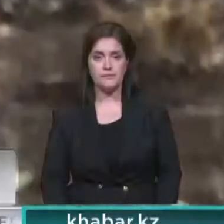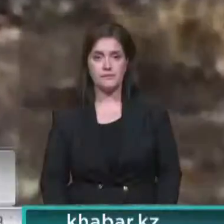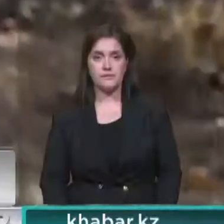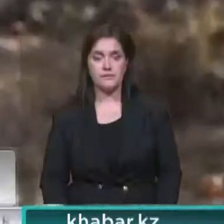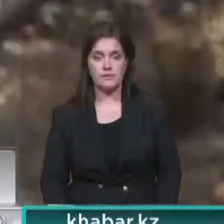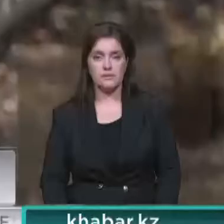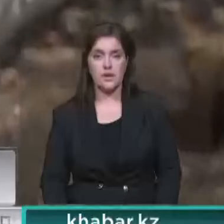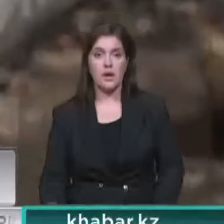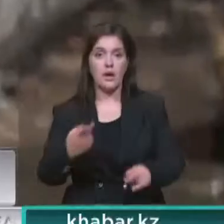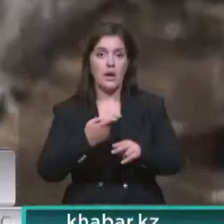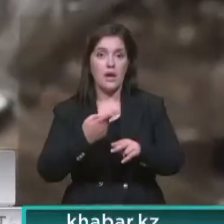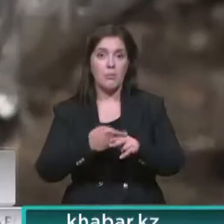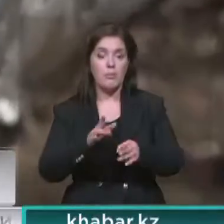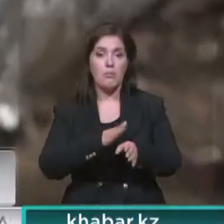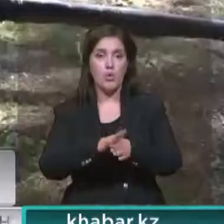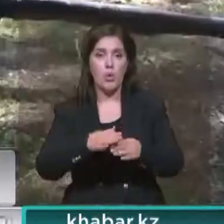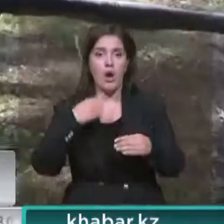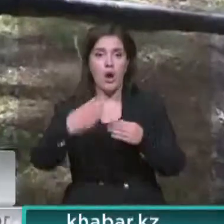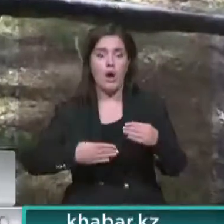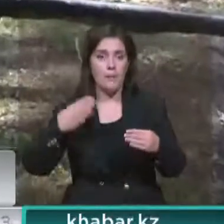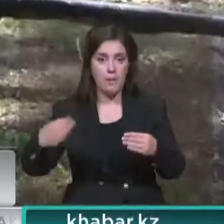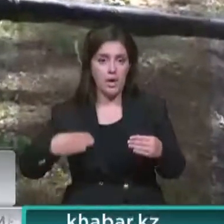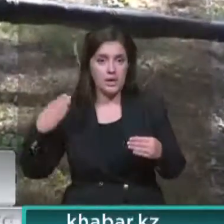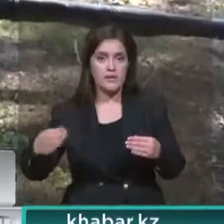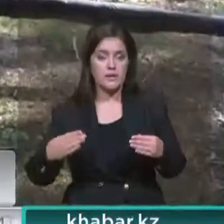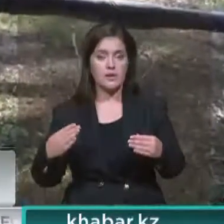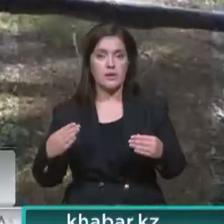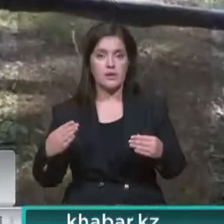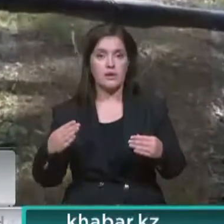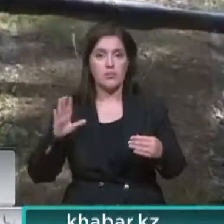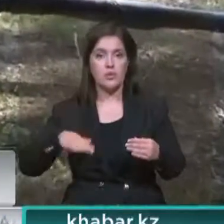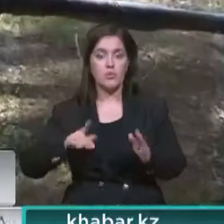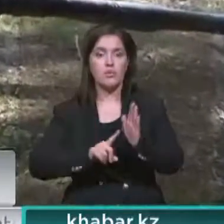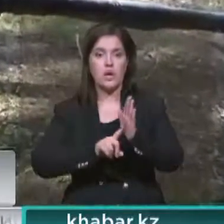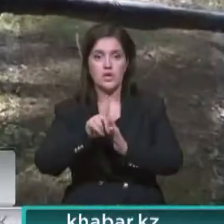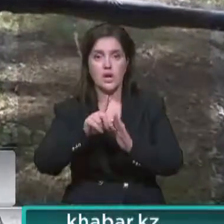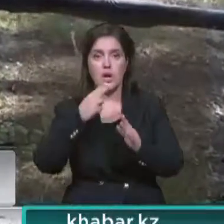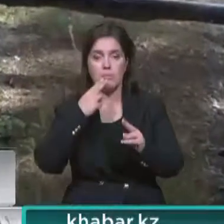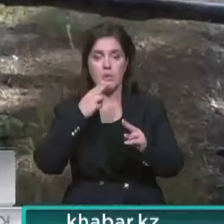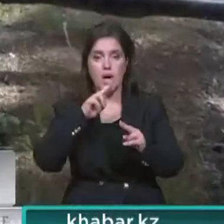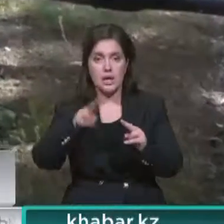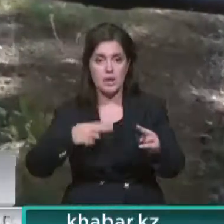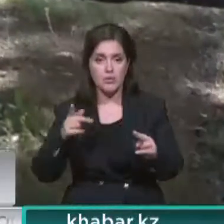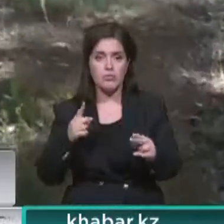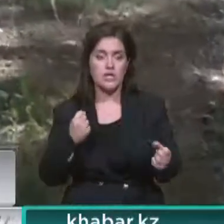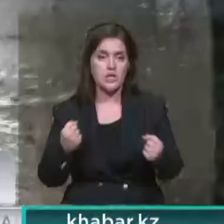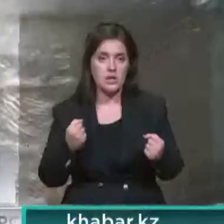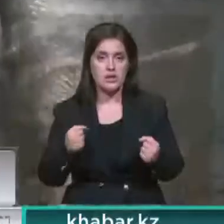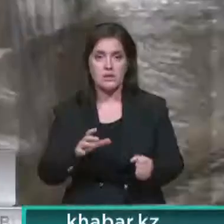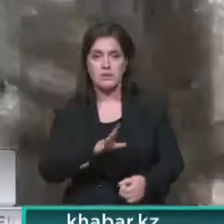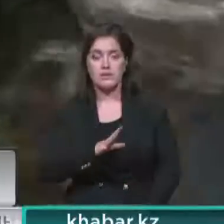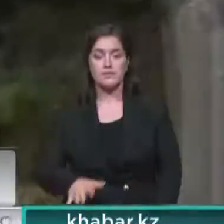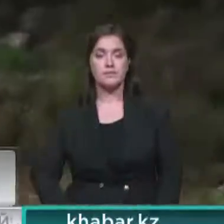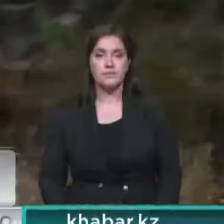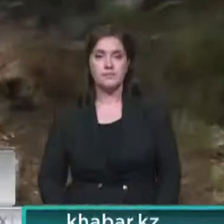перед проклейкой, ее полностью обматывают, скотчем мы обмотали и потом начинаем проклеивать. Чтобы держалась, ну не так, как вот...